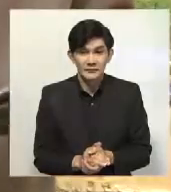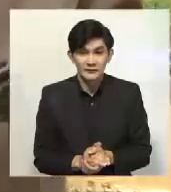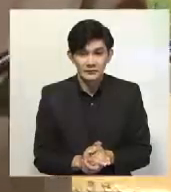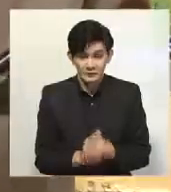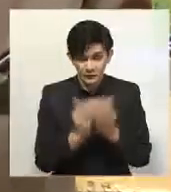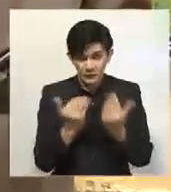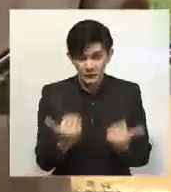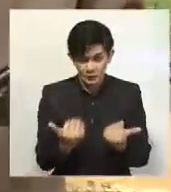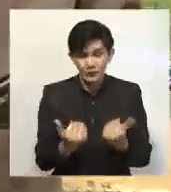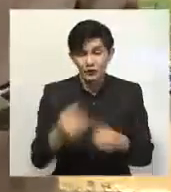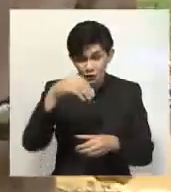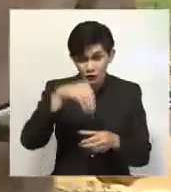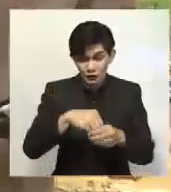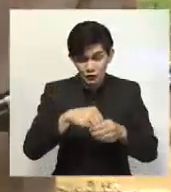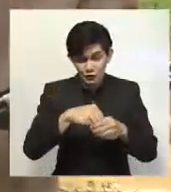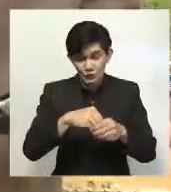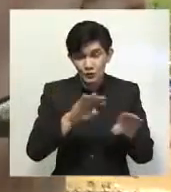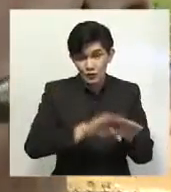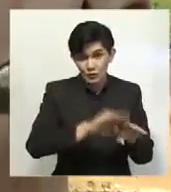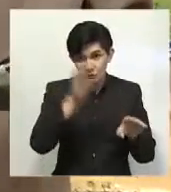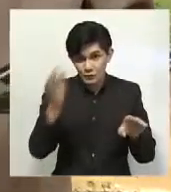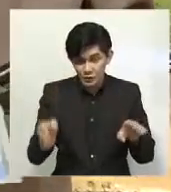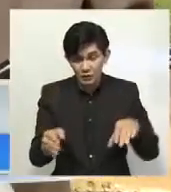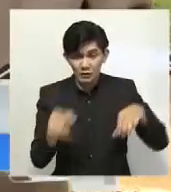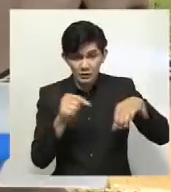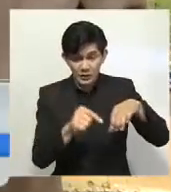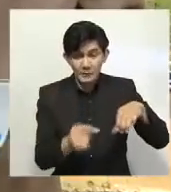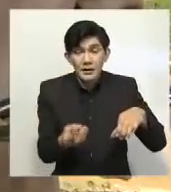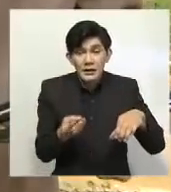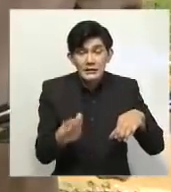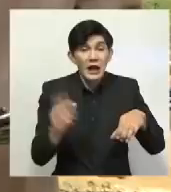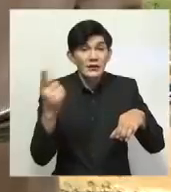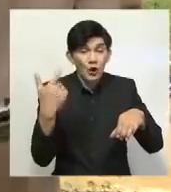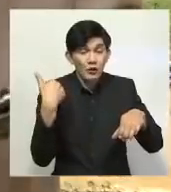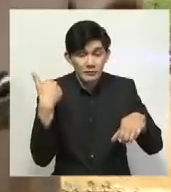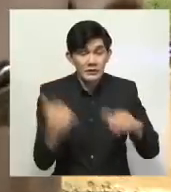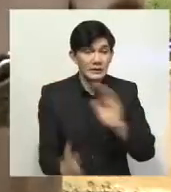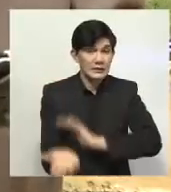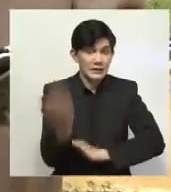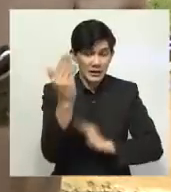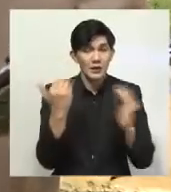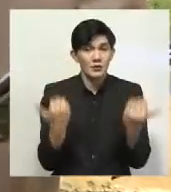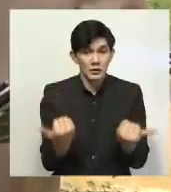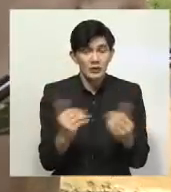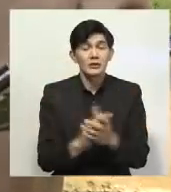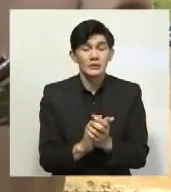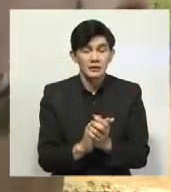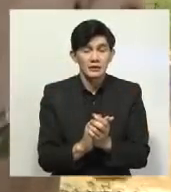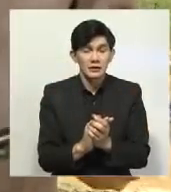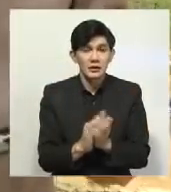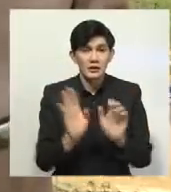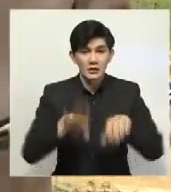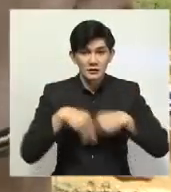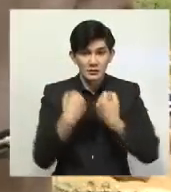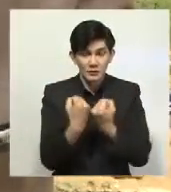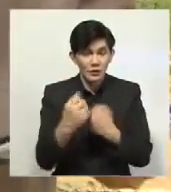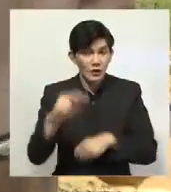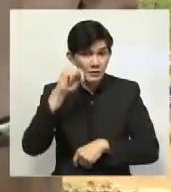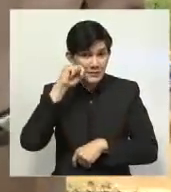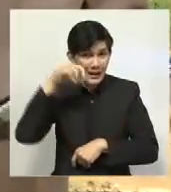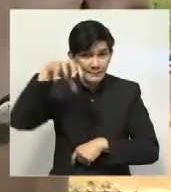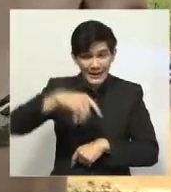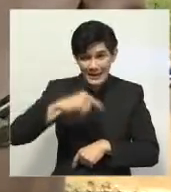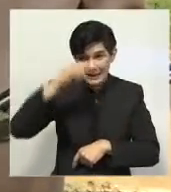ขณะนี้นะครับผมอยู่ที่บริเวณถ้ำสายทองครับซึ่งที่บริเวณนี้นะครับตั้งแต่ช่วงเช้าที่ผ่านมาทางสมาคมน้ำบาดาลแห่งประเทศไทยน